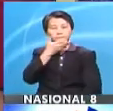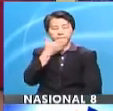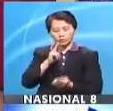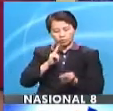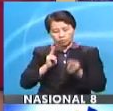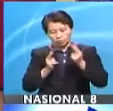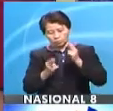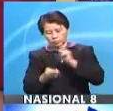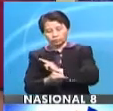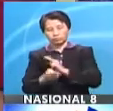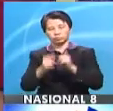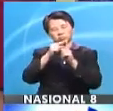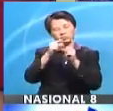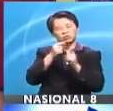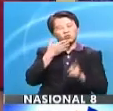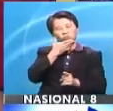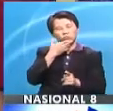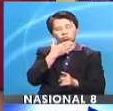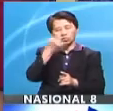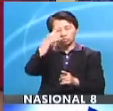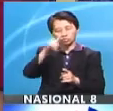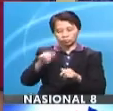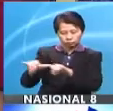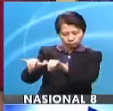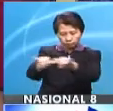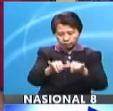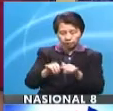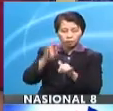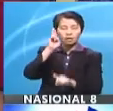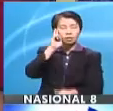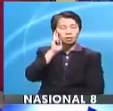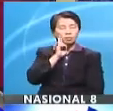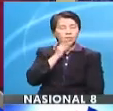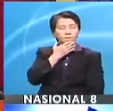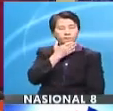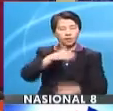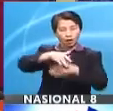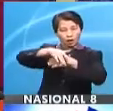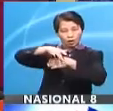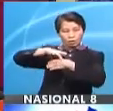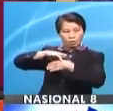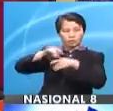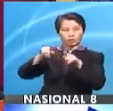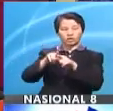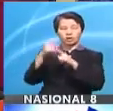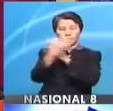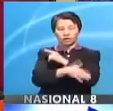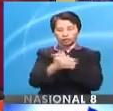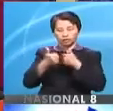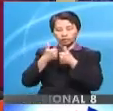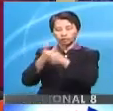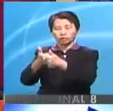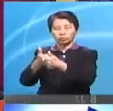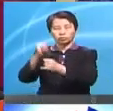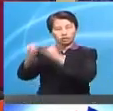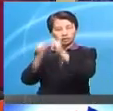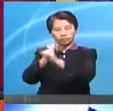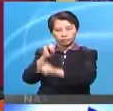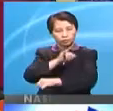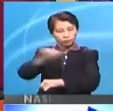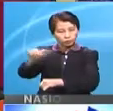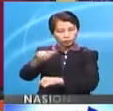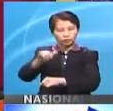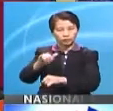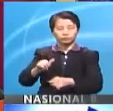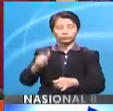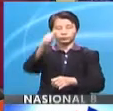perubahan takrifan umur belia bertujuan menyeragam keremajaan kepimpinan belia lebih awal supaya negara mengikut piawaian antarabangsa di